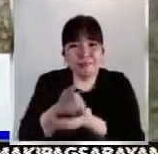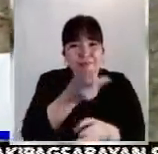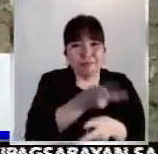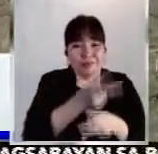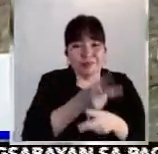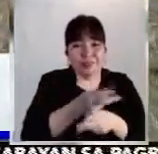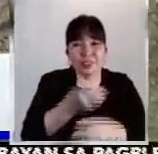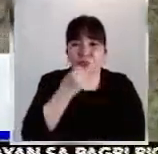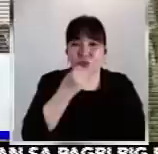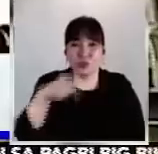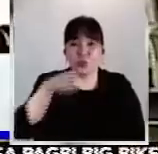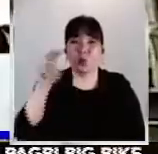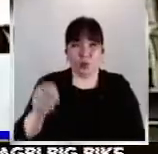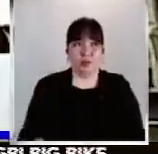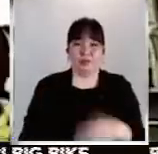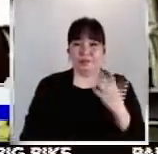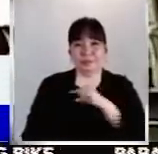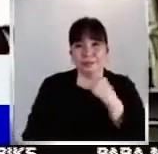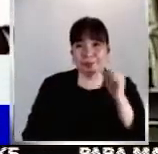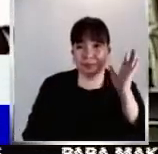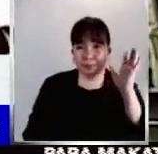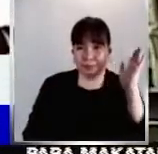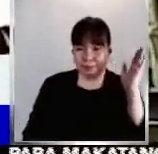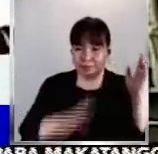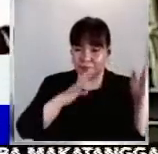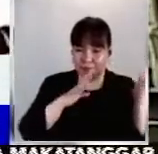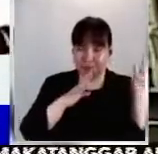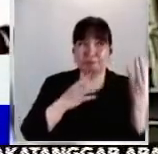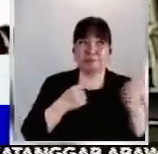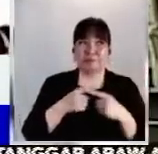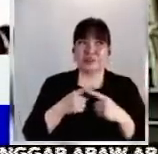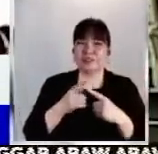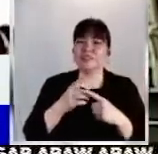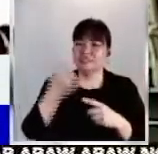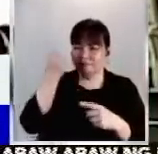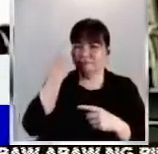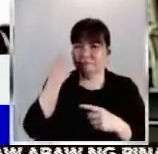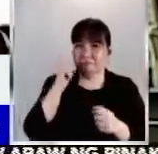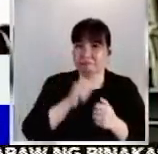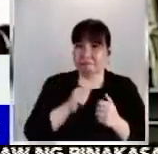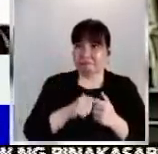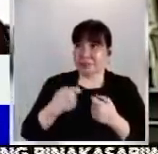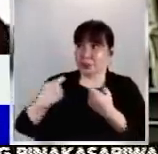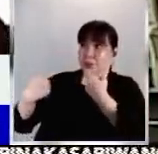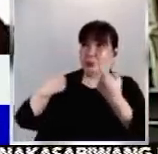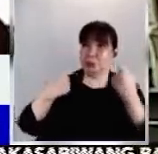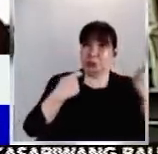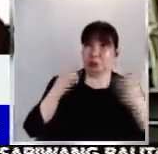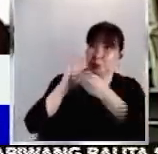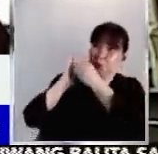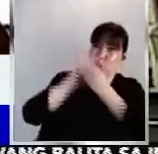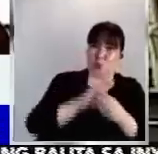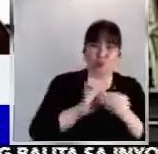natin intindihin yung sitwasyon. Huwag natin isipin na kinontrol o pinigilan tayo. Naiintindihan naman